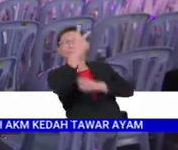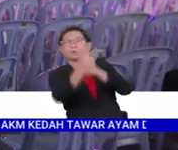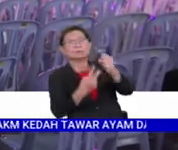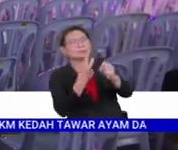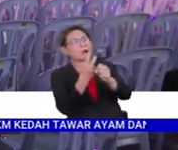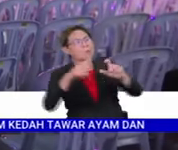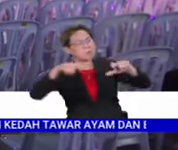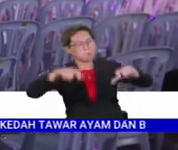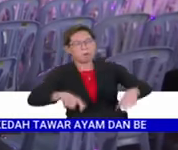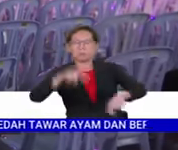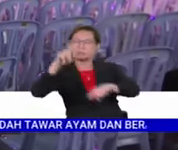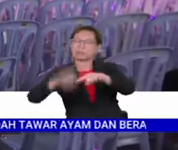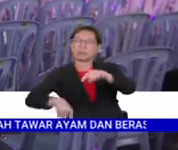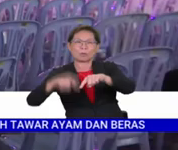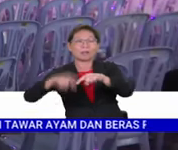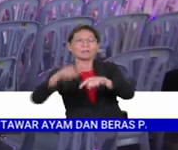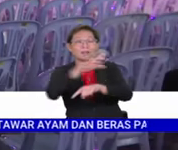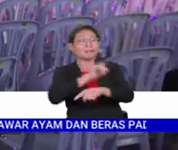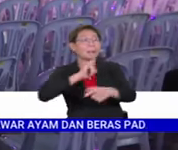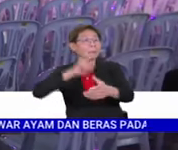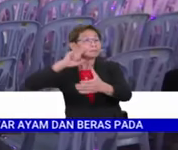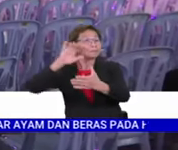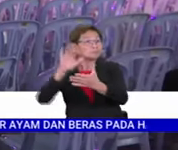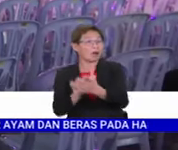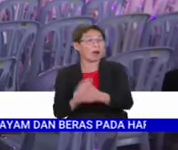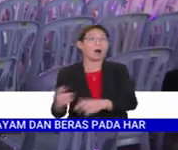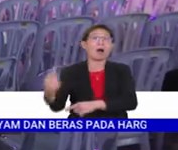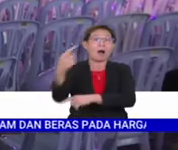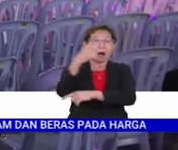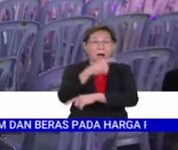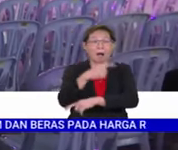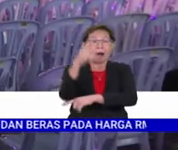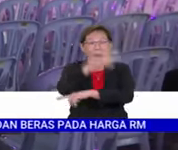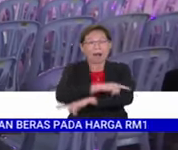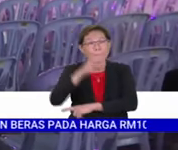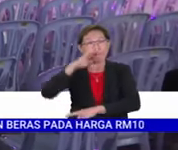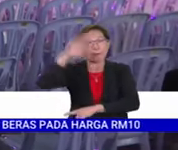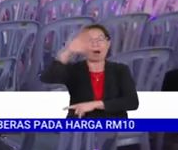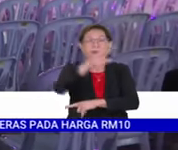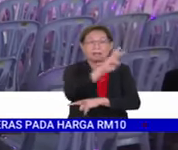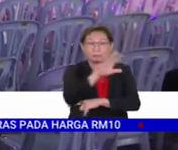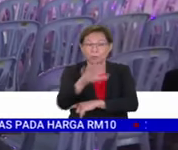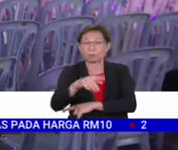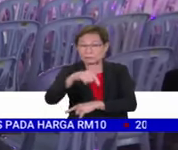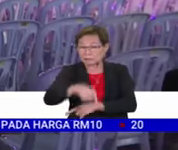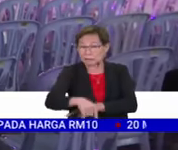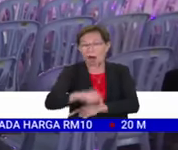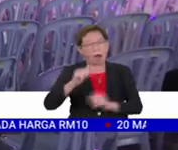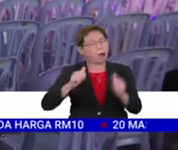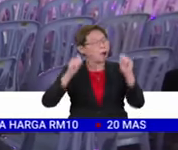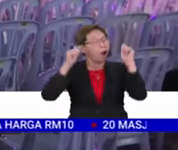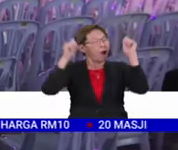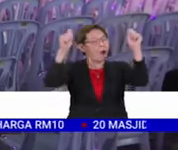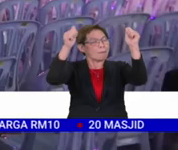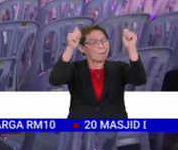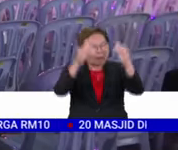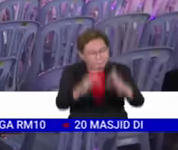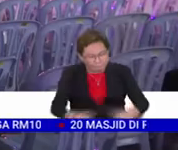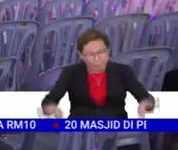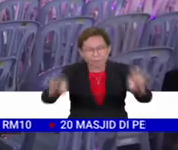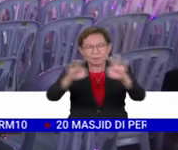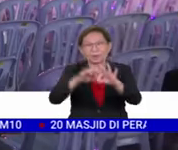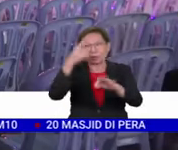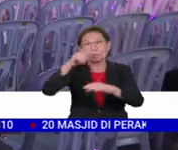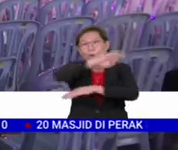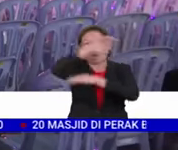tidak dapat dilaksanakan dan saya yakin Hari Kebangsaan yang ke-65 ini bakal menjadi satu yang amat bermakna buat seluruh